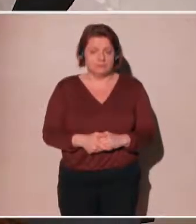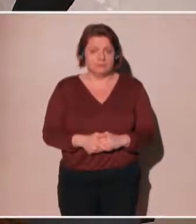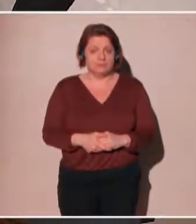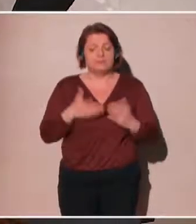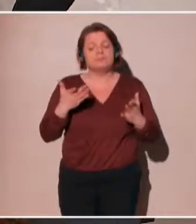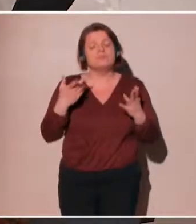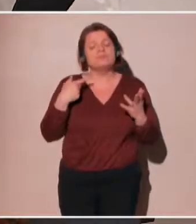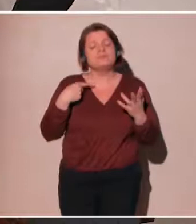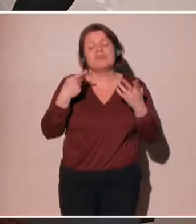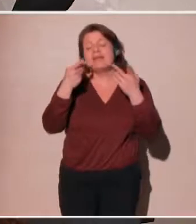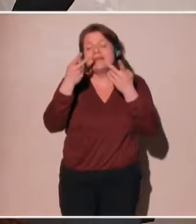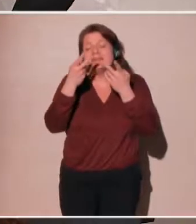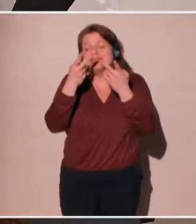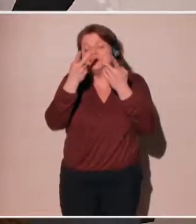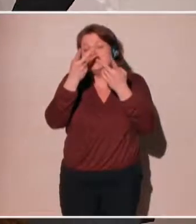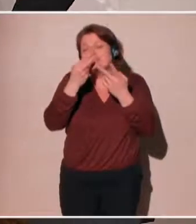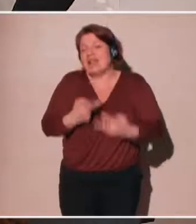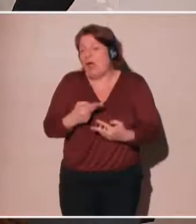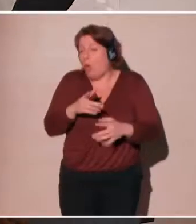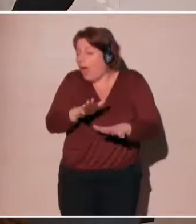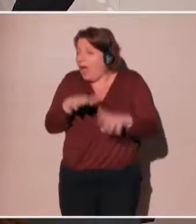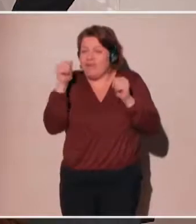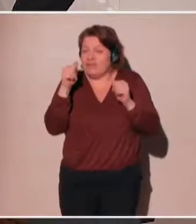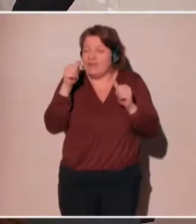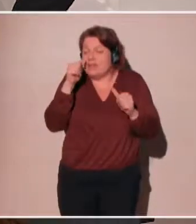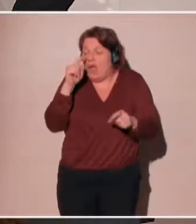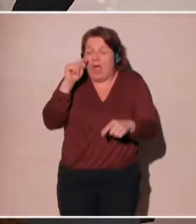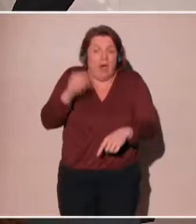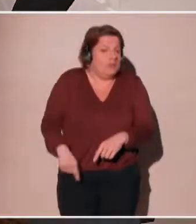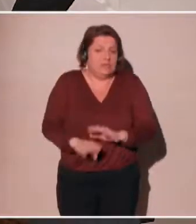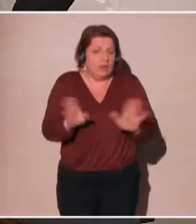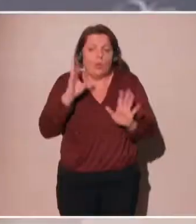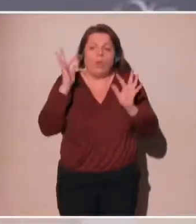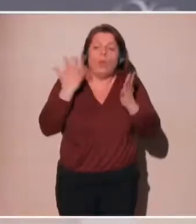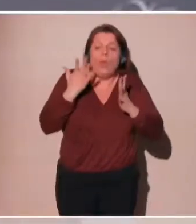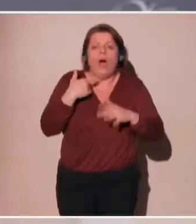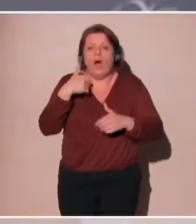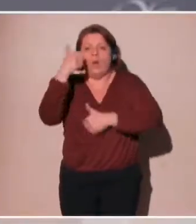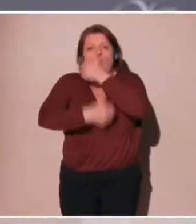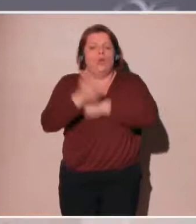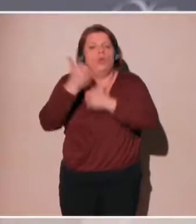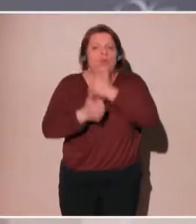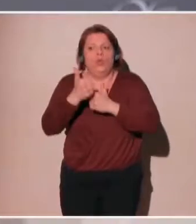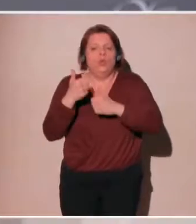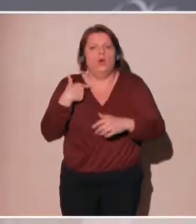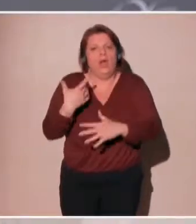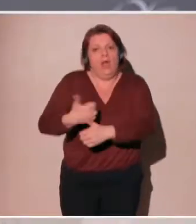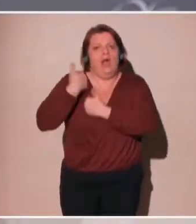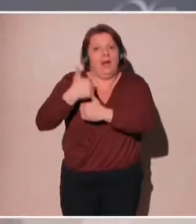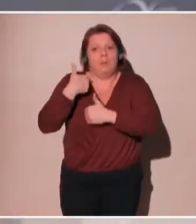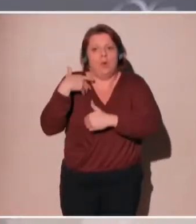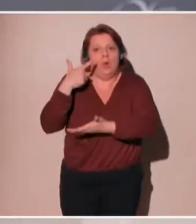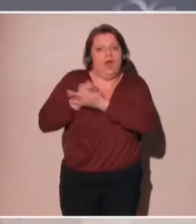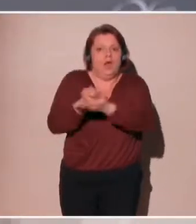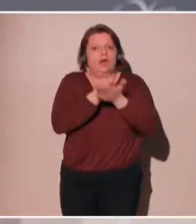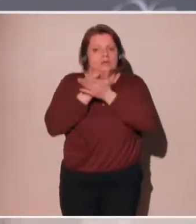Le scénario qu'il faut éviter à tout prix, c'est cette course à l'armement international. S'il y a bien un moment pour faire preuve de coopération